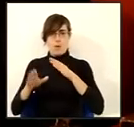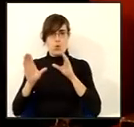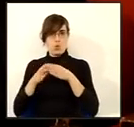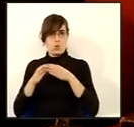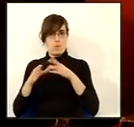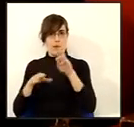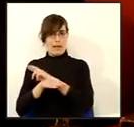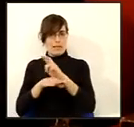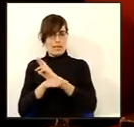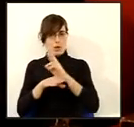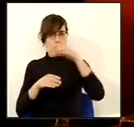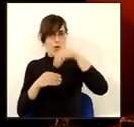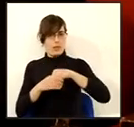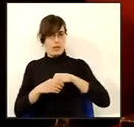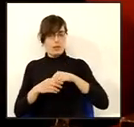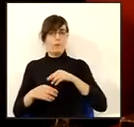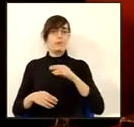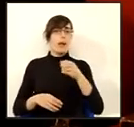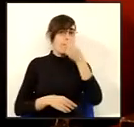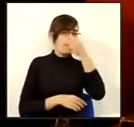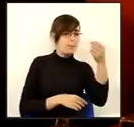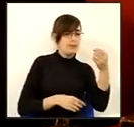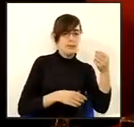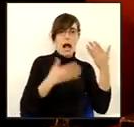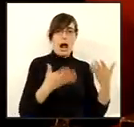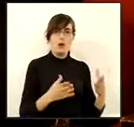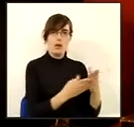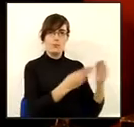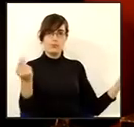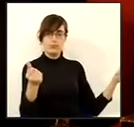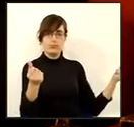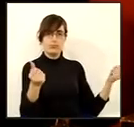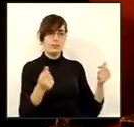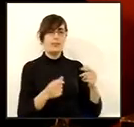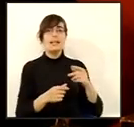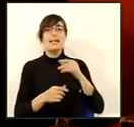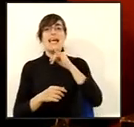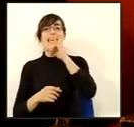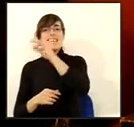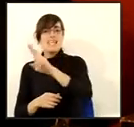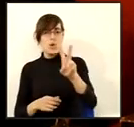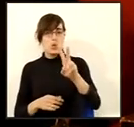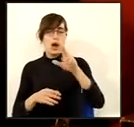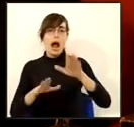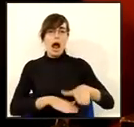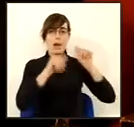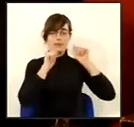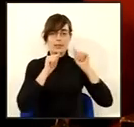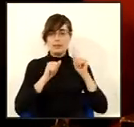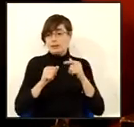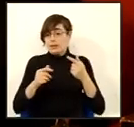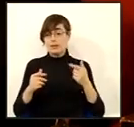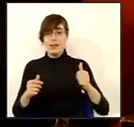grup municipal. El PSC desaparegut actualment d'aquest consistori i Iniciativa per Catalunya s'hi van abstenir. I casualitats de la